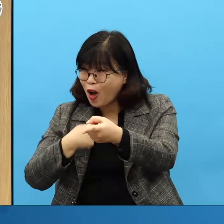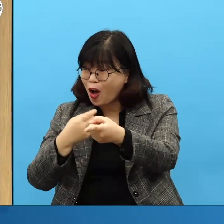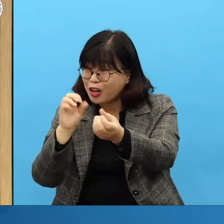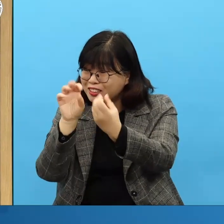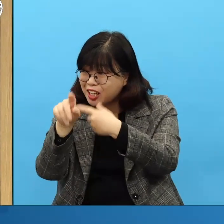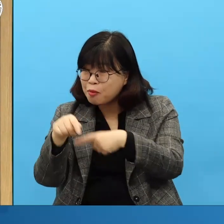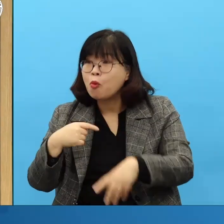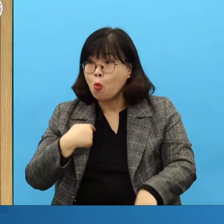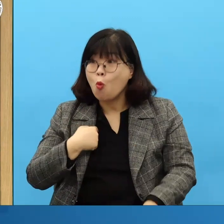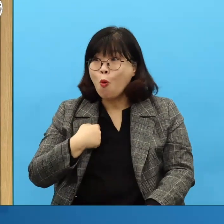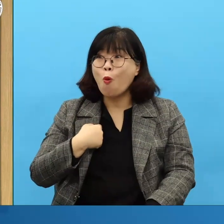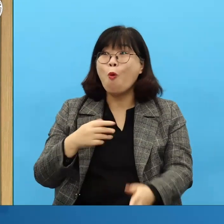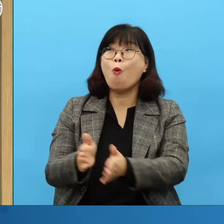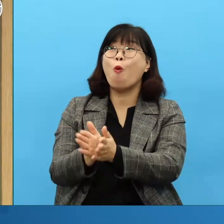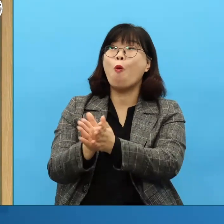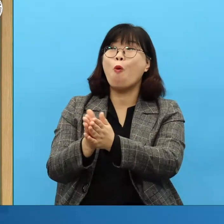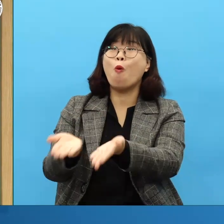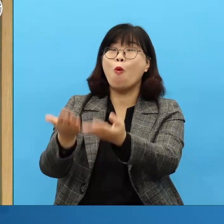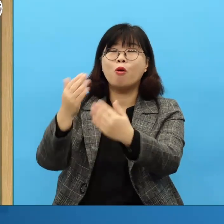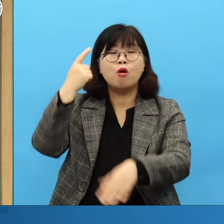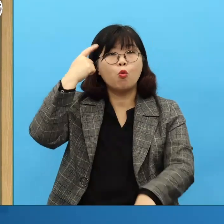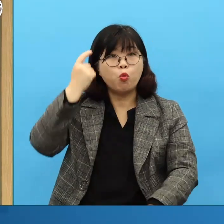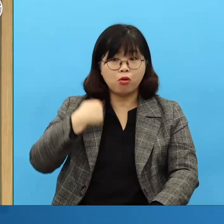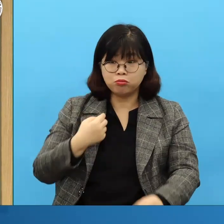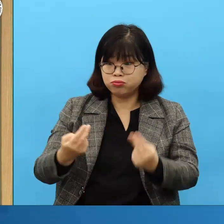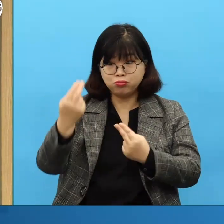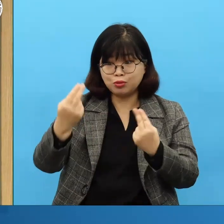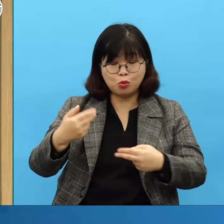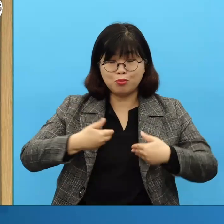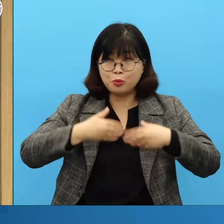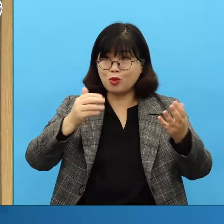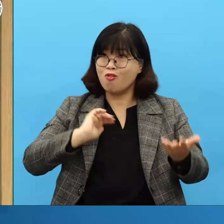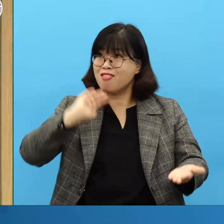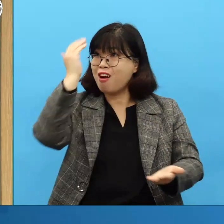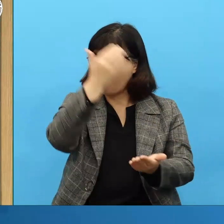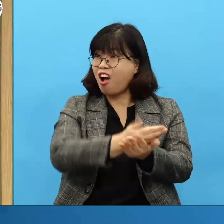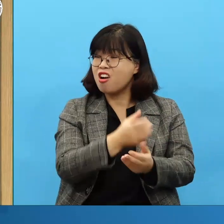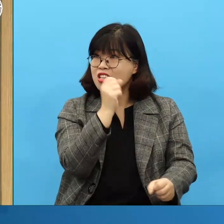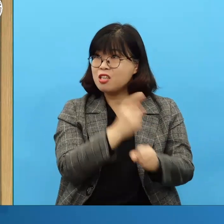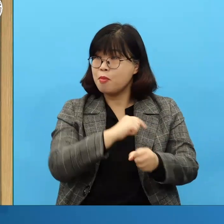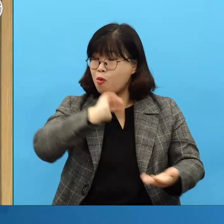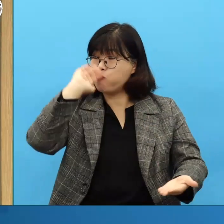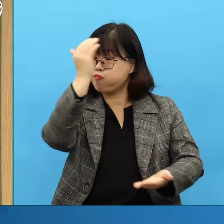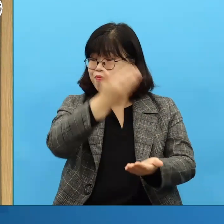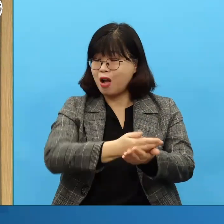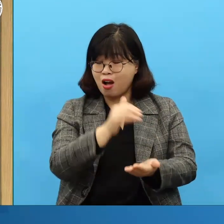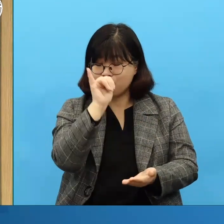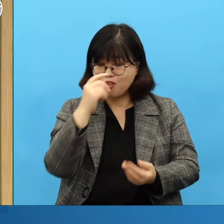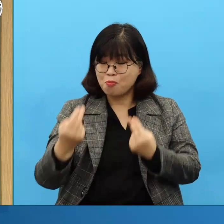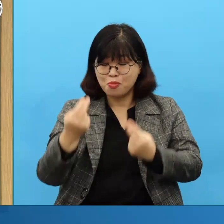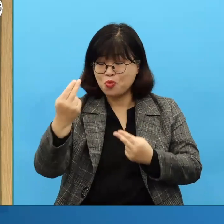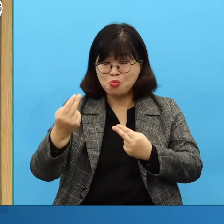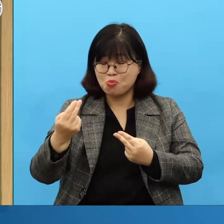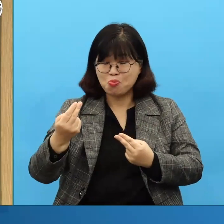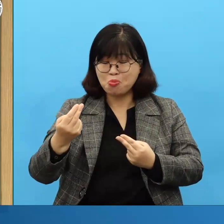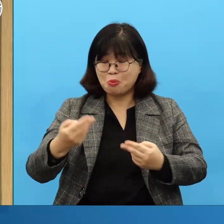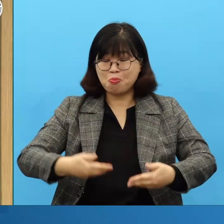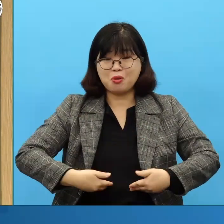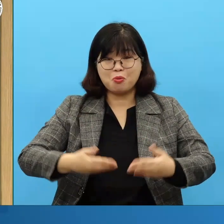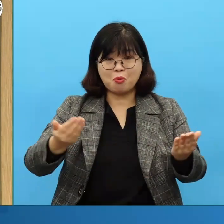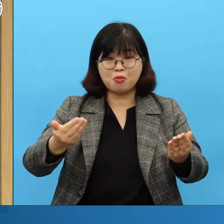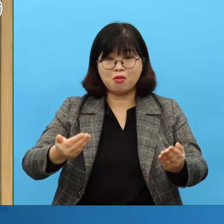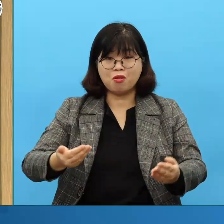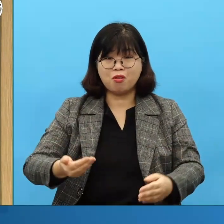진짜 응답받으면 비교도 안 해요. 왜냐? 내가 진짜 응답받고 있는데. And if you have true answers, you don't compare yourselves to others because you have so much in your